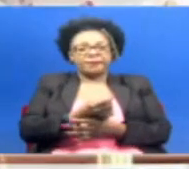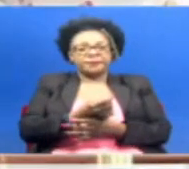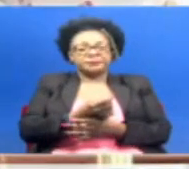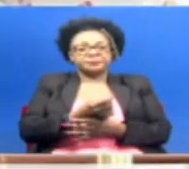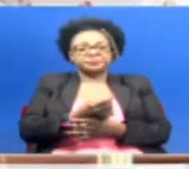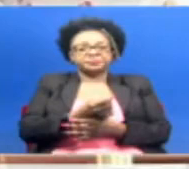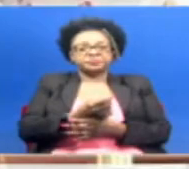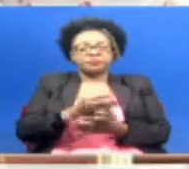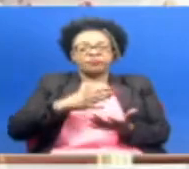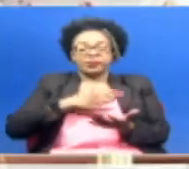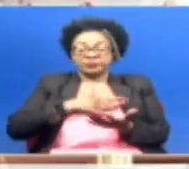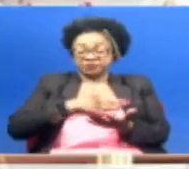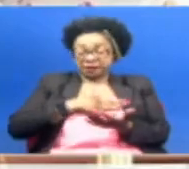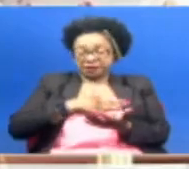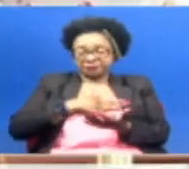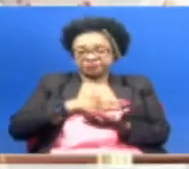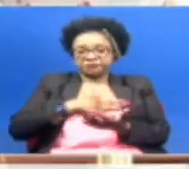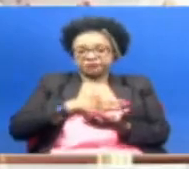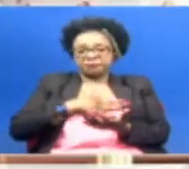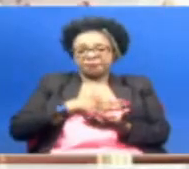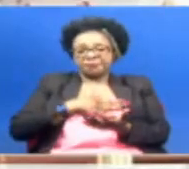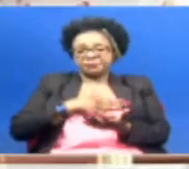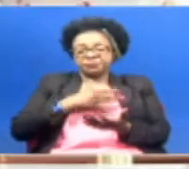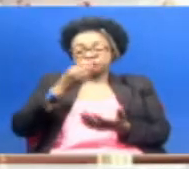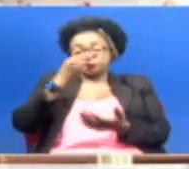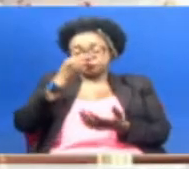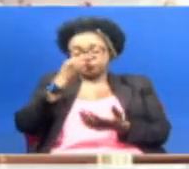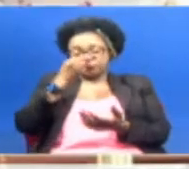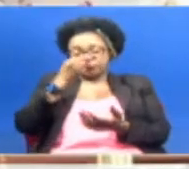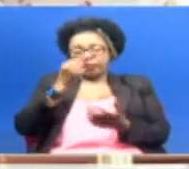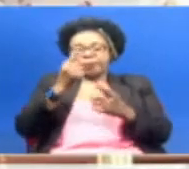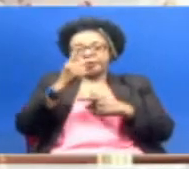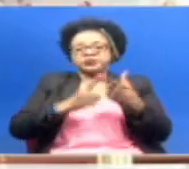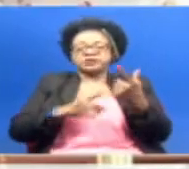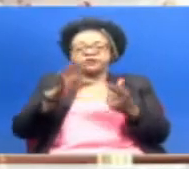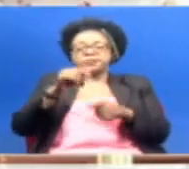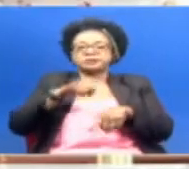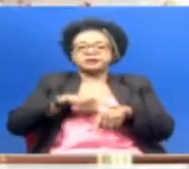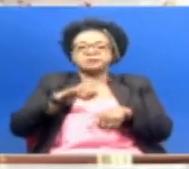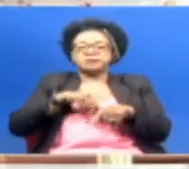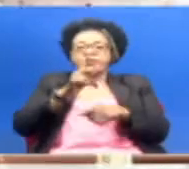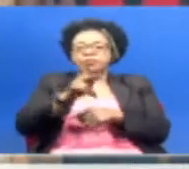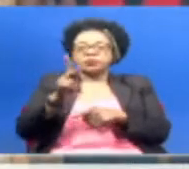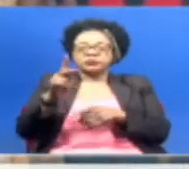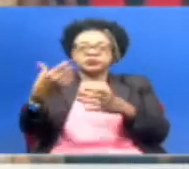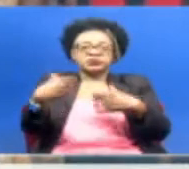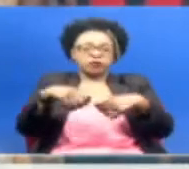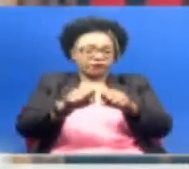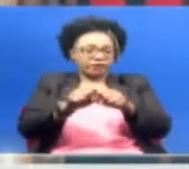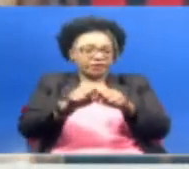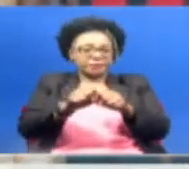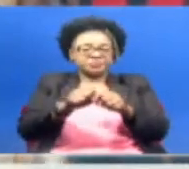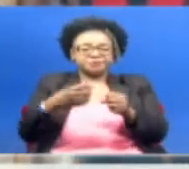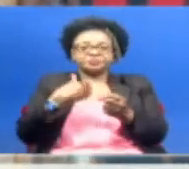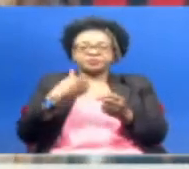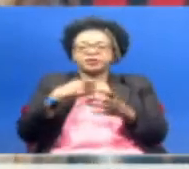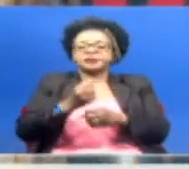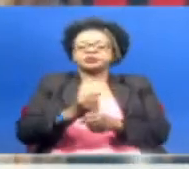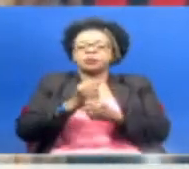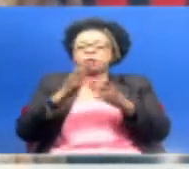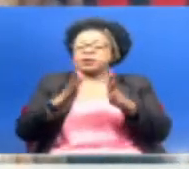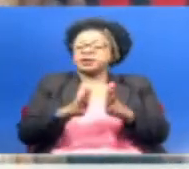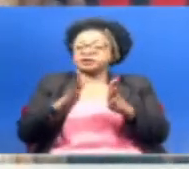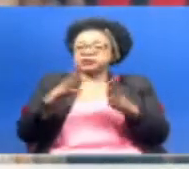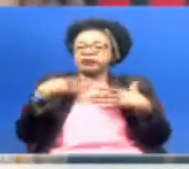William Samoei Ruto. Ni mwaka mmoja tangu serikali ya Kenya Kwanza kuchukua usukani, na washikadau katika sekta ya afya